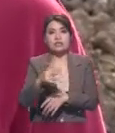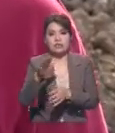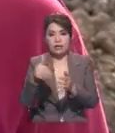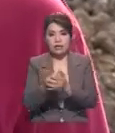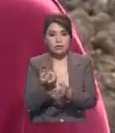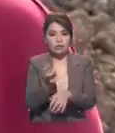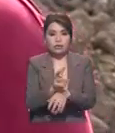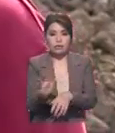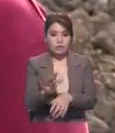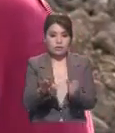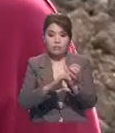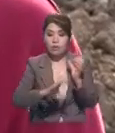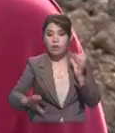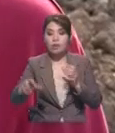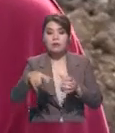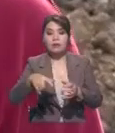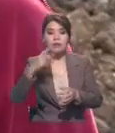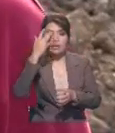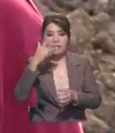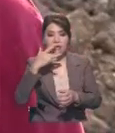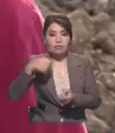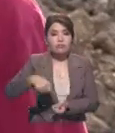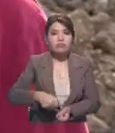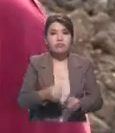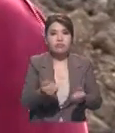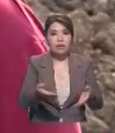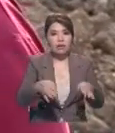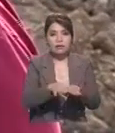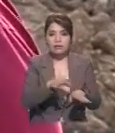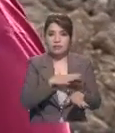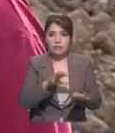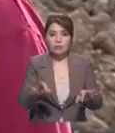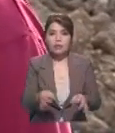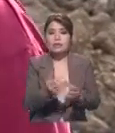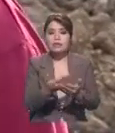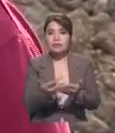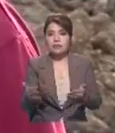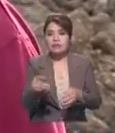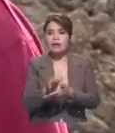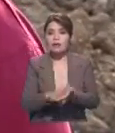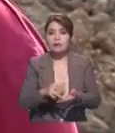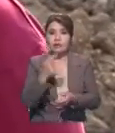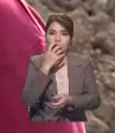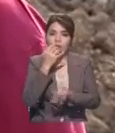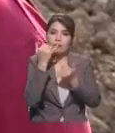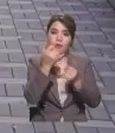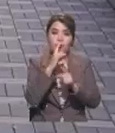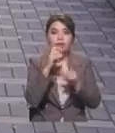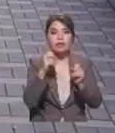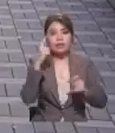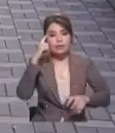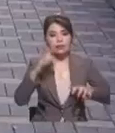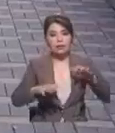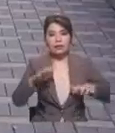жоқ. Мына құбырларды жазда қазып тастаған. Әлі көмілген жоқ. Күз келді. Бұлардың мына түріне қарап жылу береді дегенге сенбеймін.